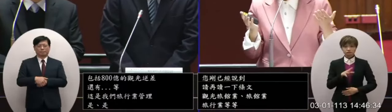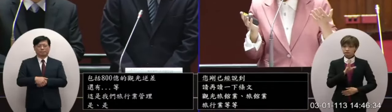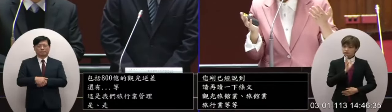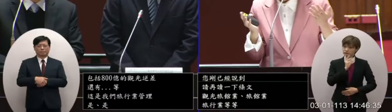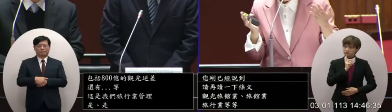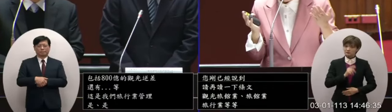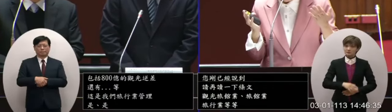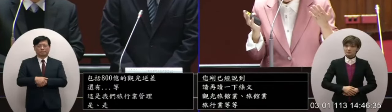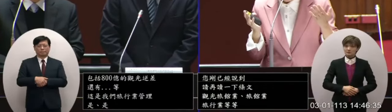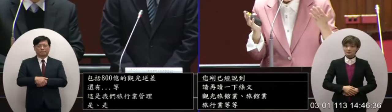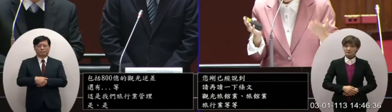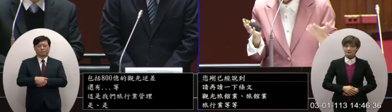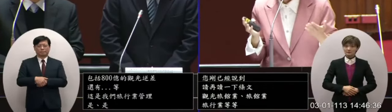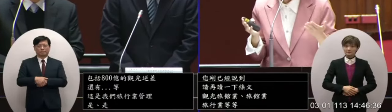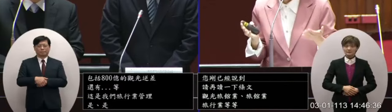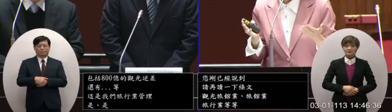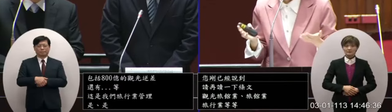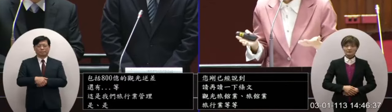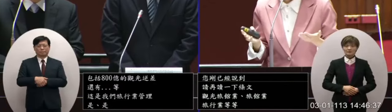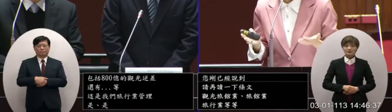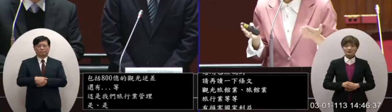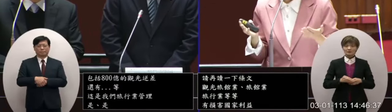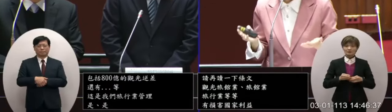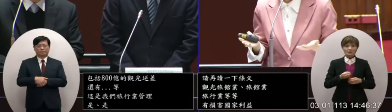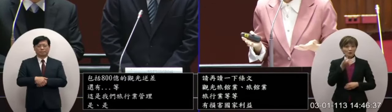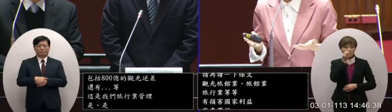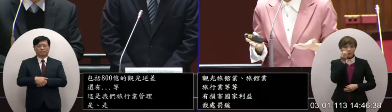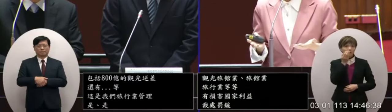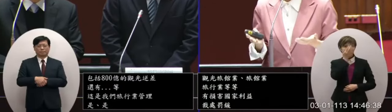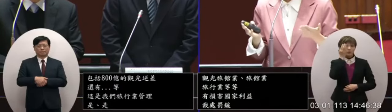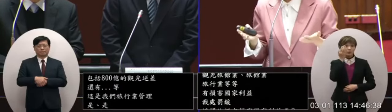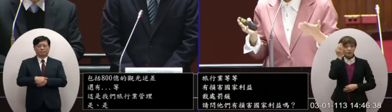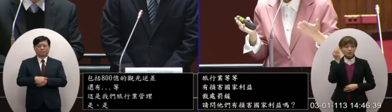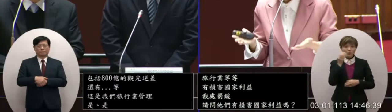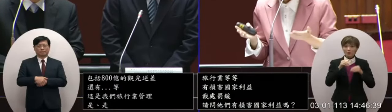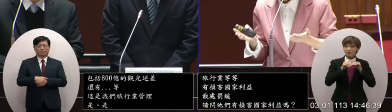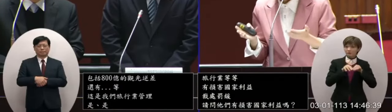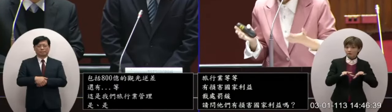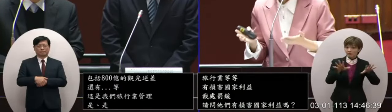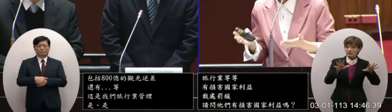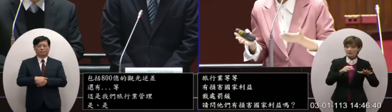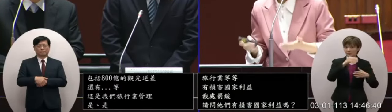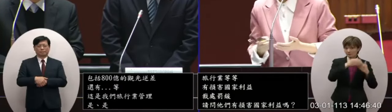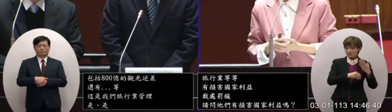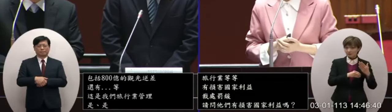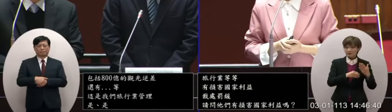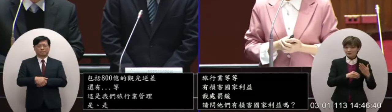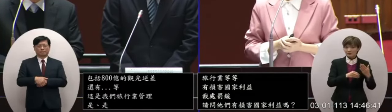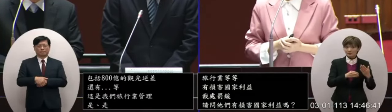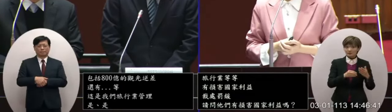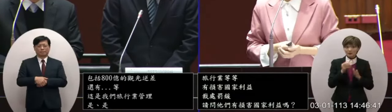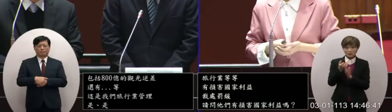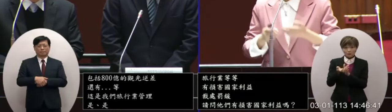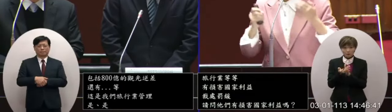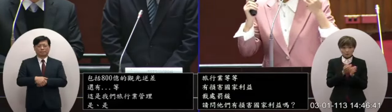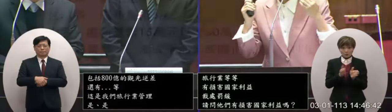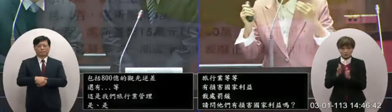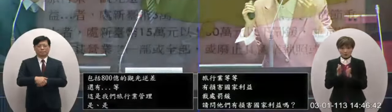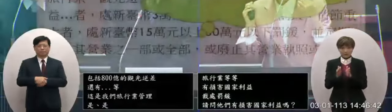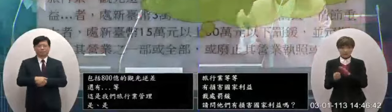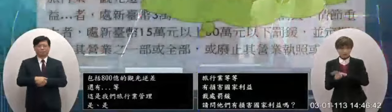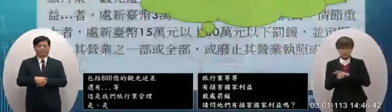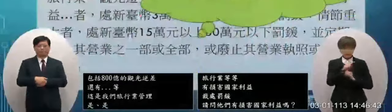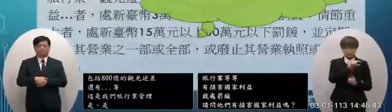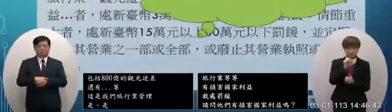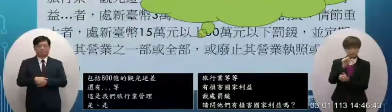展，我们的这个发展观光条例的规定是有处罚预备犯吗？你是